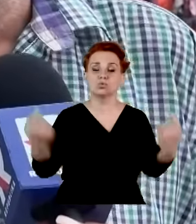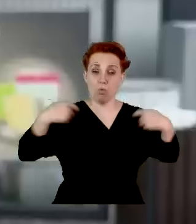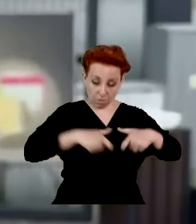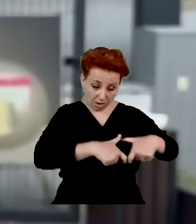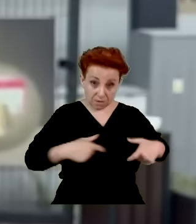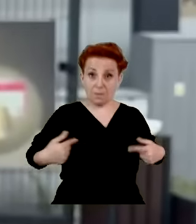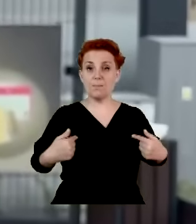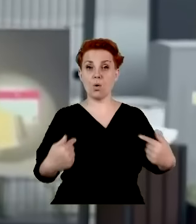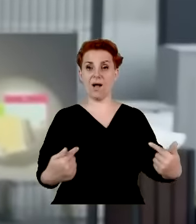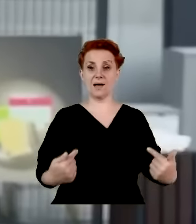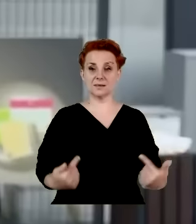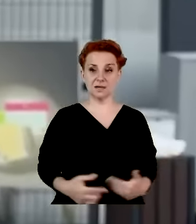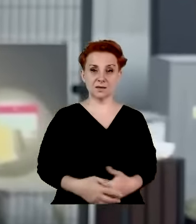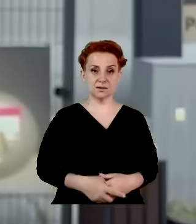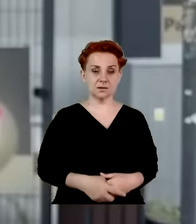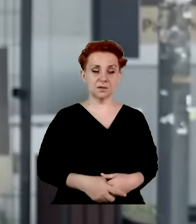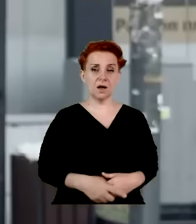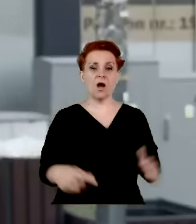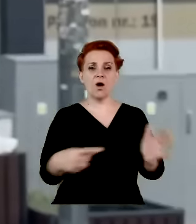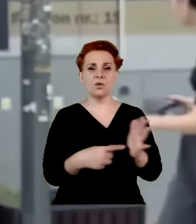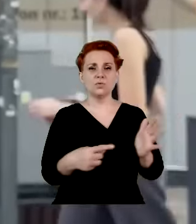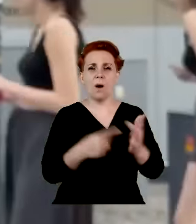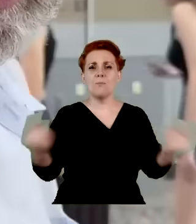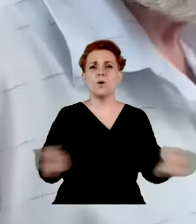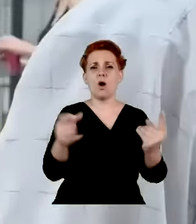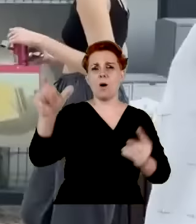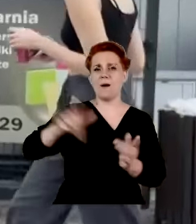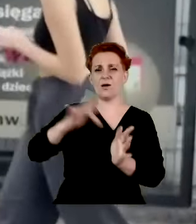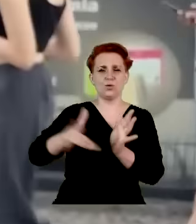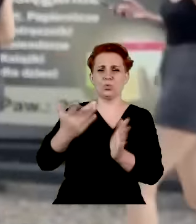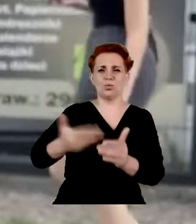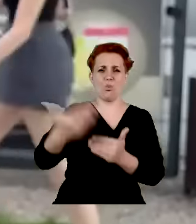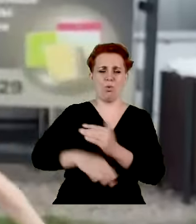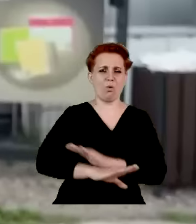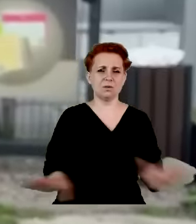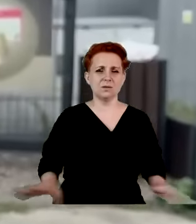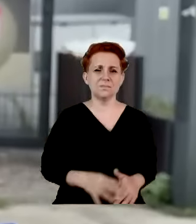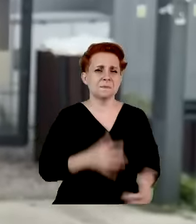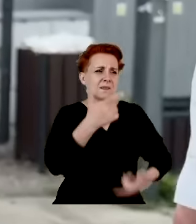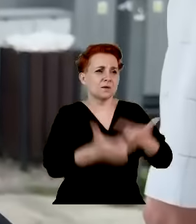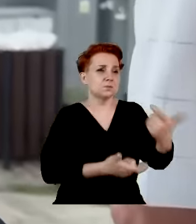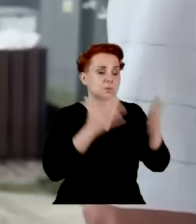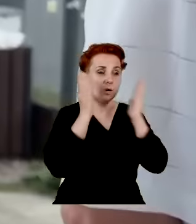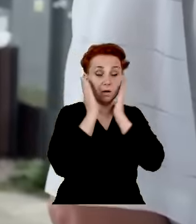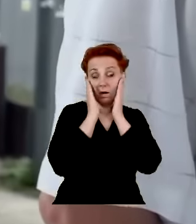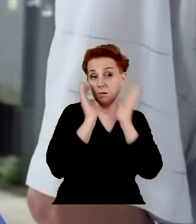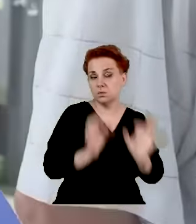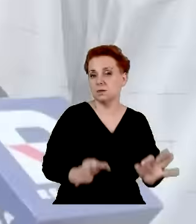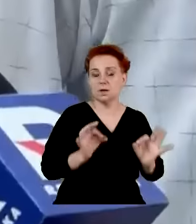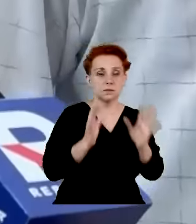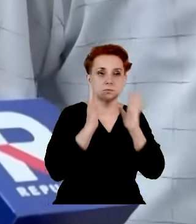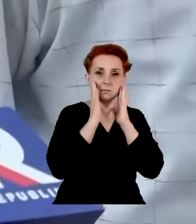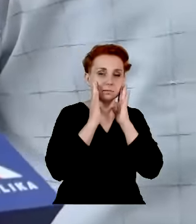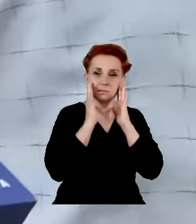Michał Tusk po trzech miesiącach pracy w urzędzie marszałkowskim województwa pomorskiego awansował na stanowisko zastępcy dyrektora